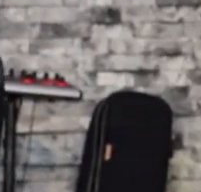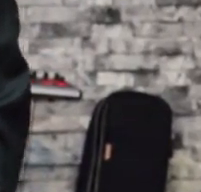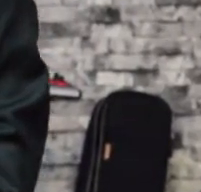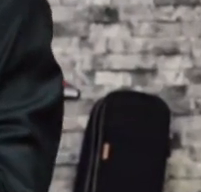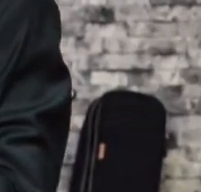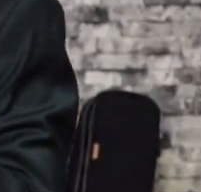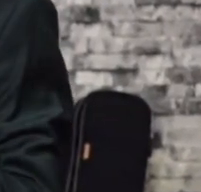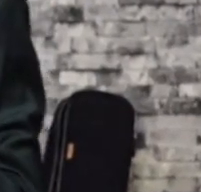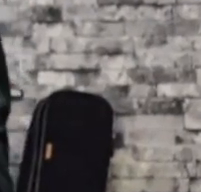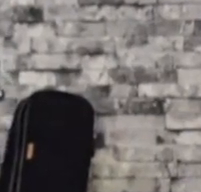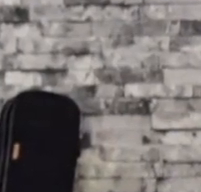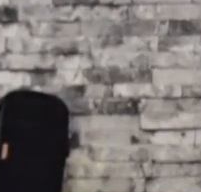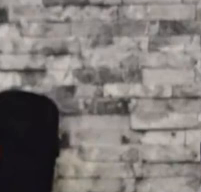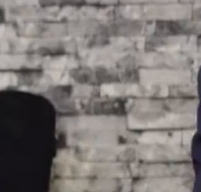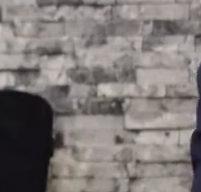waliokuwa wakipigana, tafadhali.